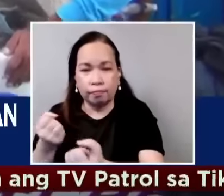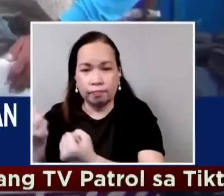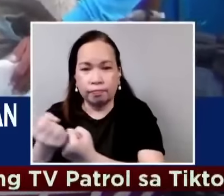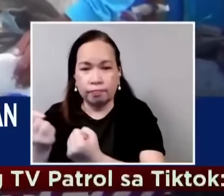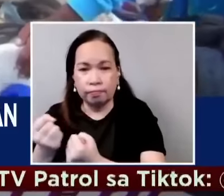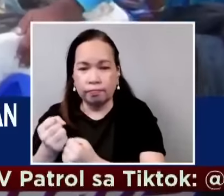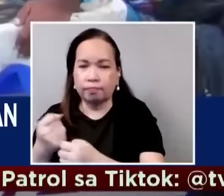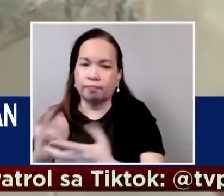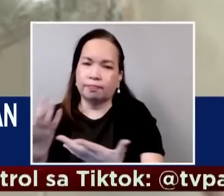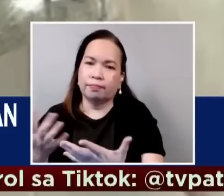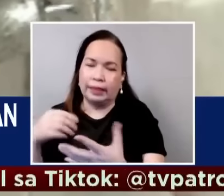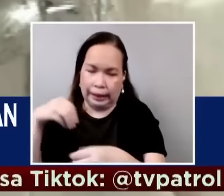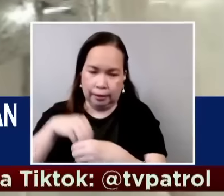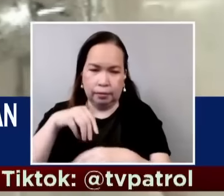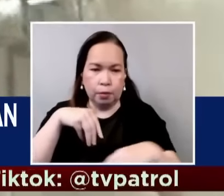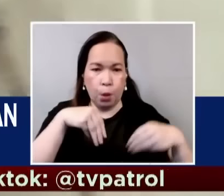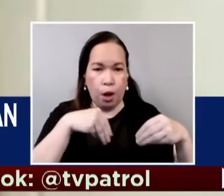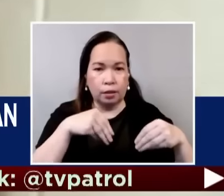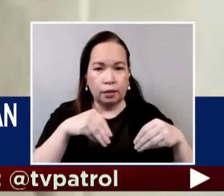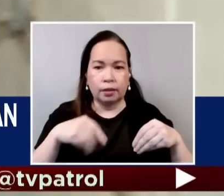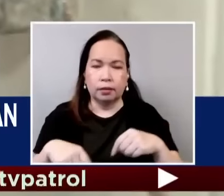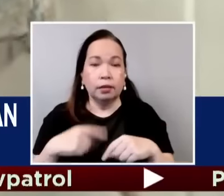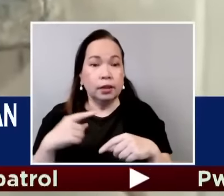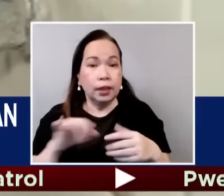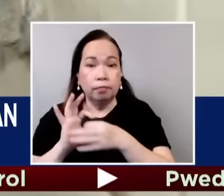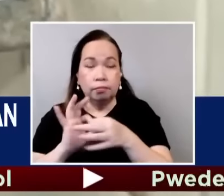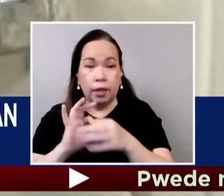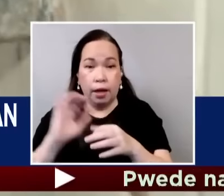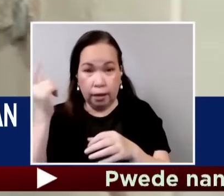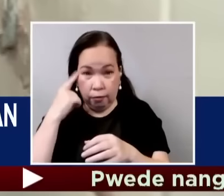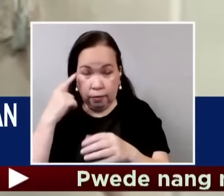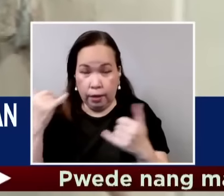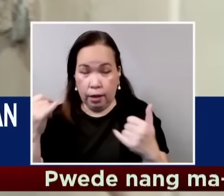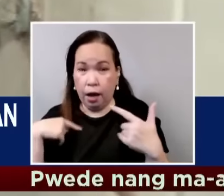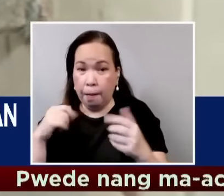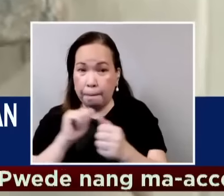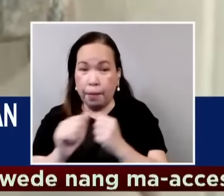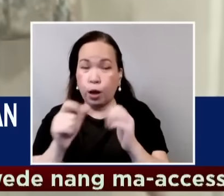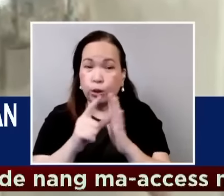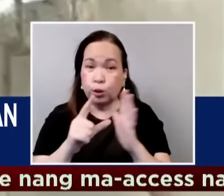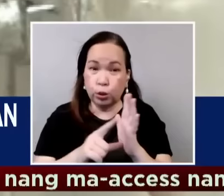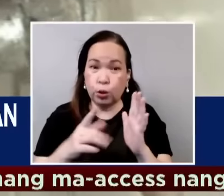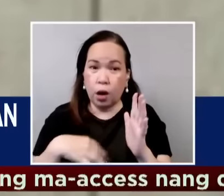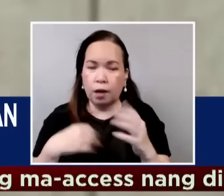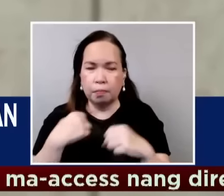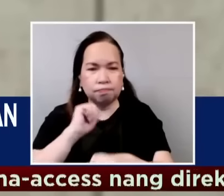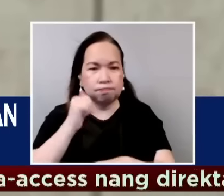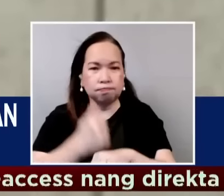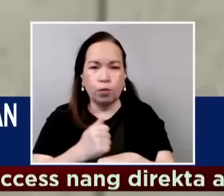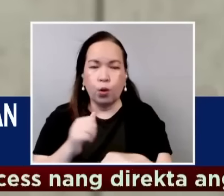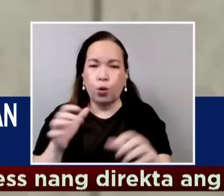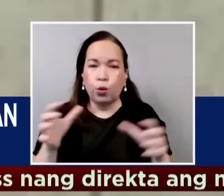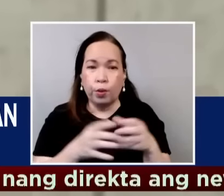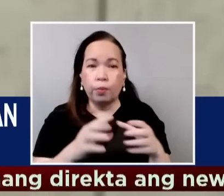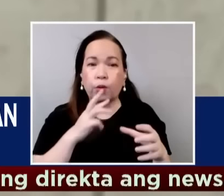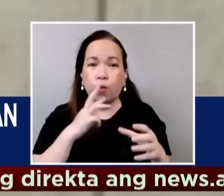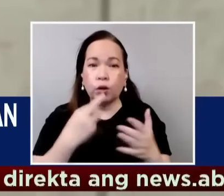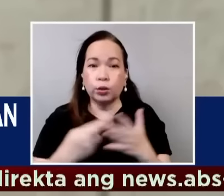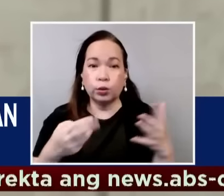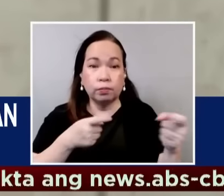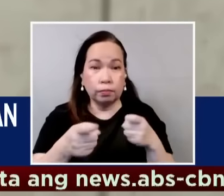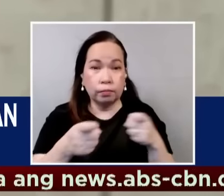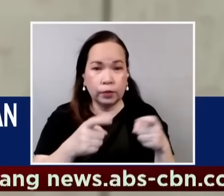merkado. Nakikipag-ugnayan din ang gobyerno sa pagpasa ng batas na magbubuo ng Department of Water Resource Management para masiguro ang